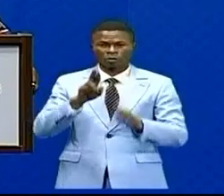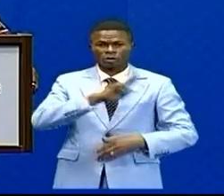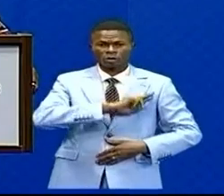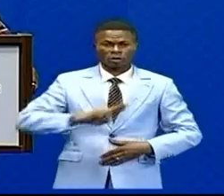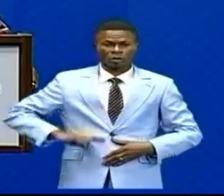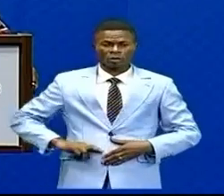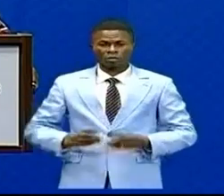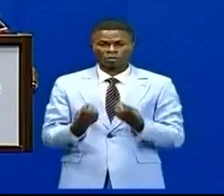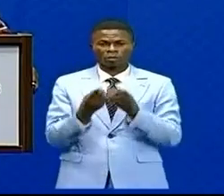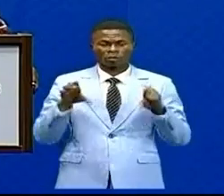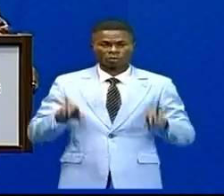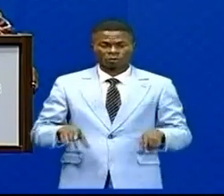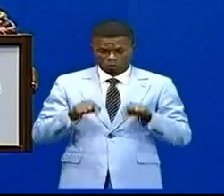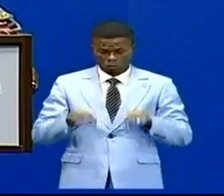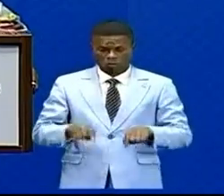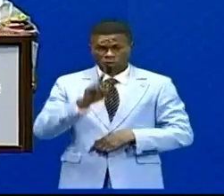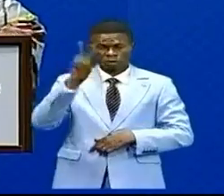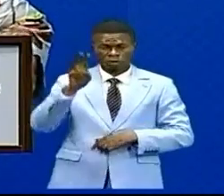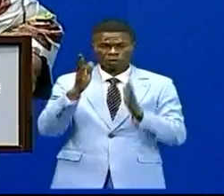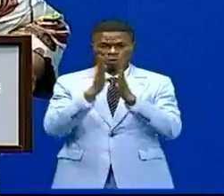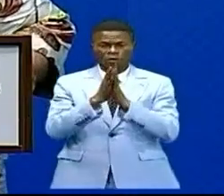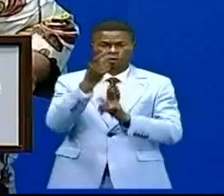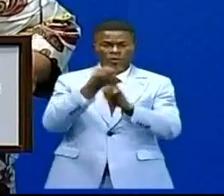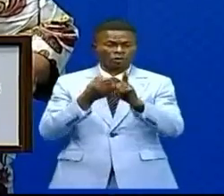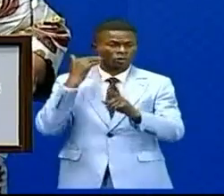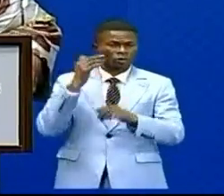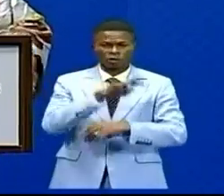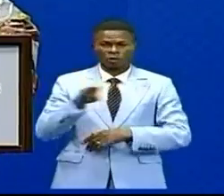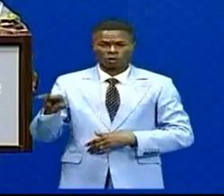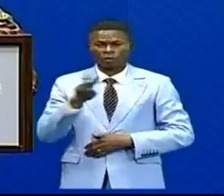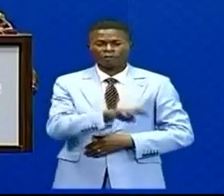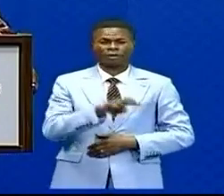République ce vendredi 10 juin 2022.